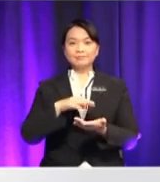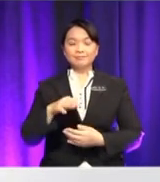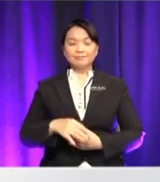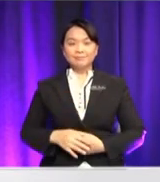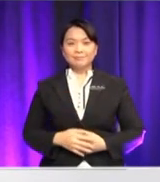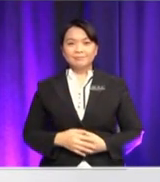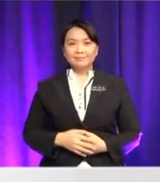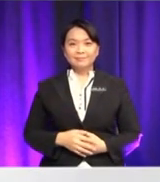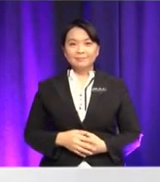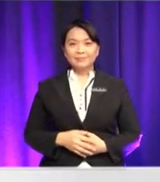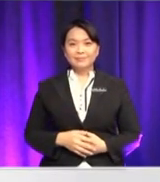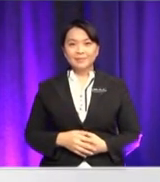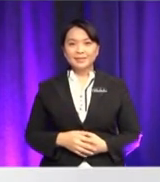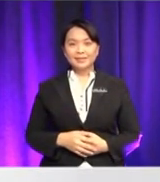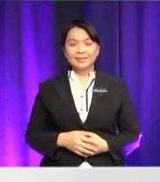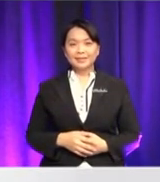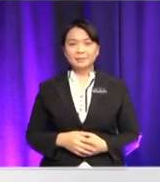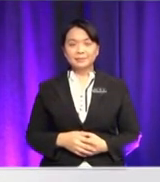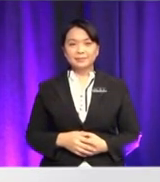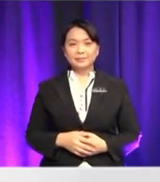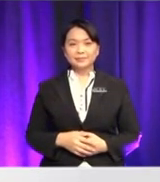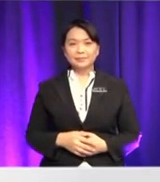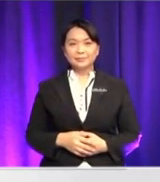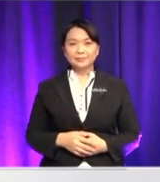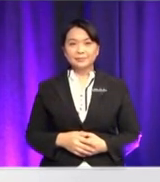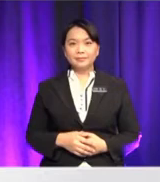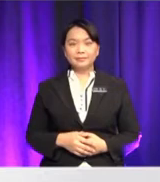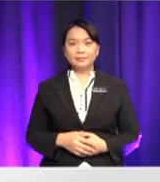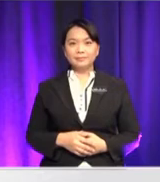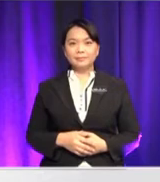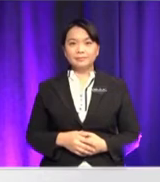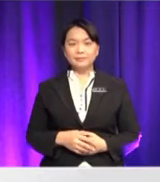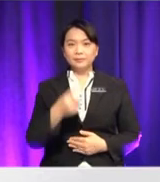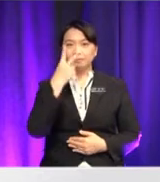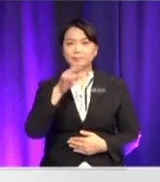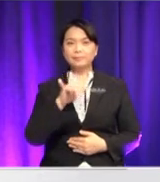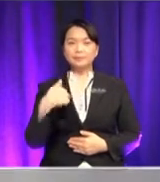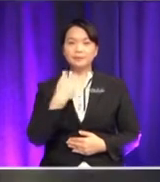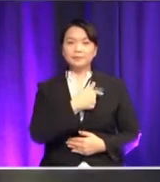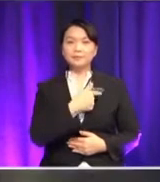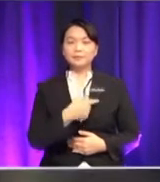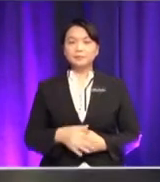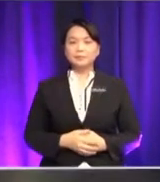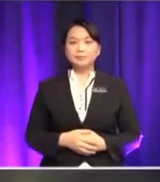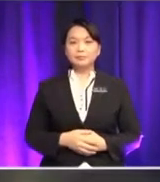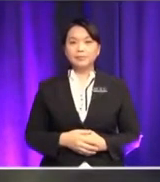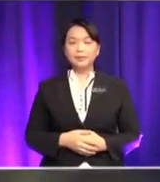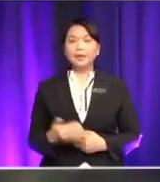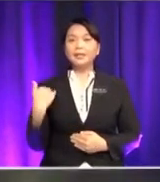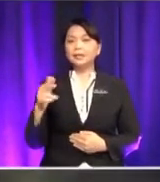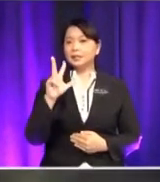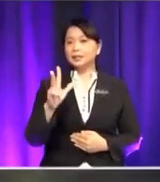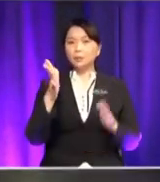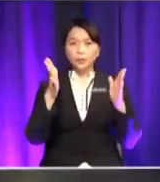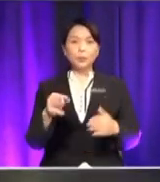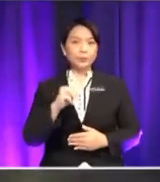basware bayi anak bayi Ahok Innova nyuci kita bersama dengan tiga Kuntum bunga bersama dengan